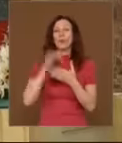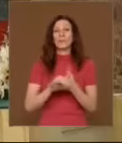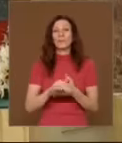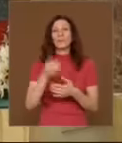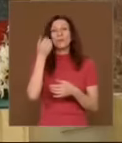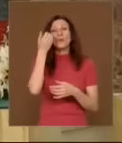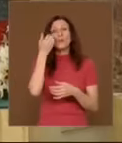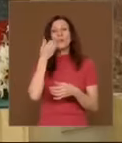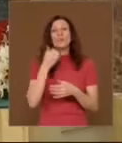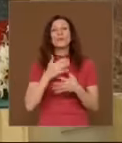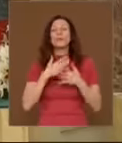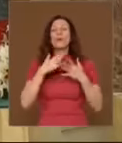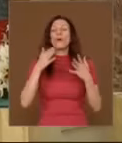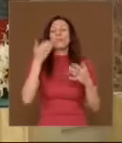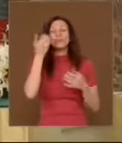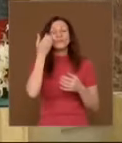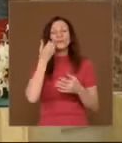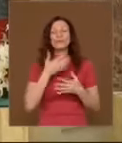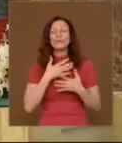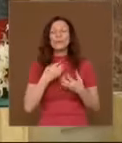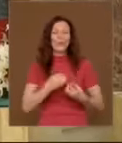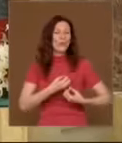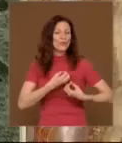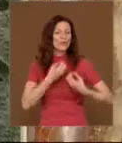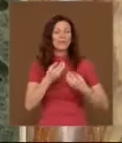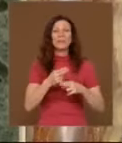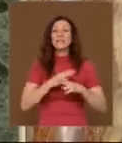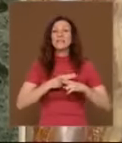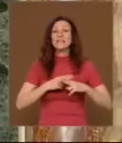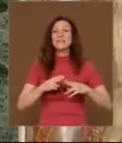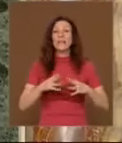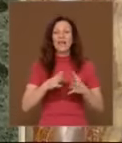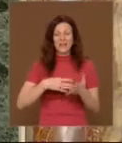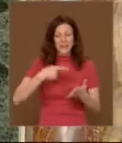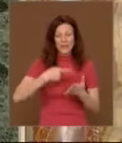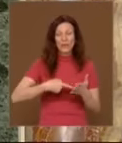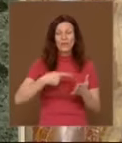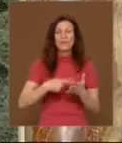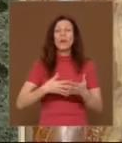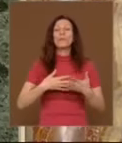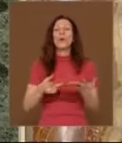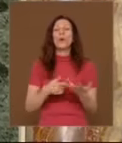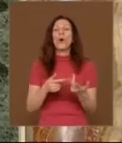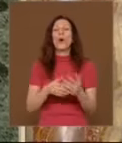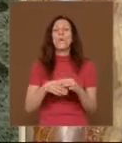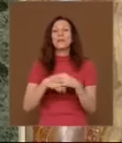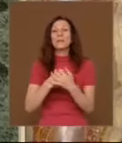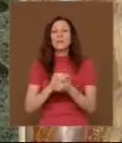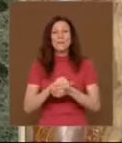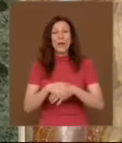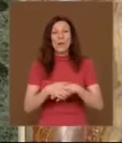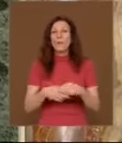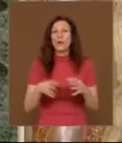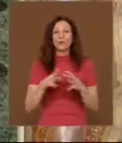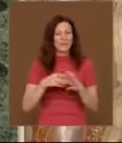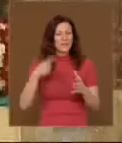Помилуй ме, Боже, по голямата си милост и по многото си щедрости изглади беззаконията ми. Много пъти ме умий от моето беззаконие, очисти